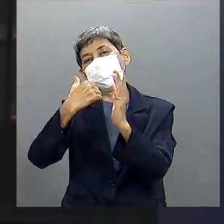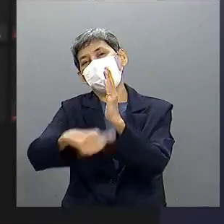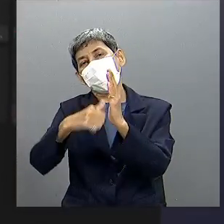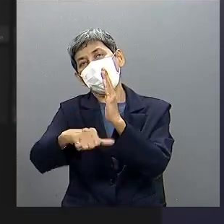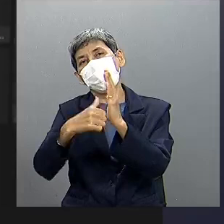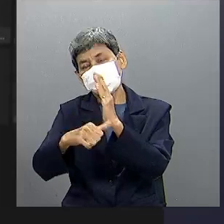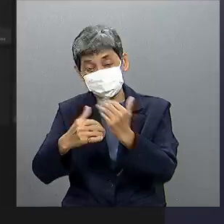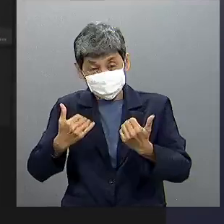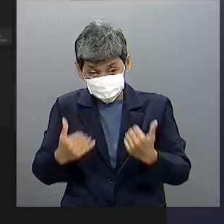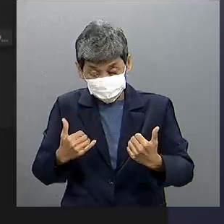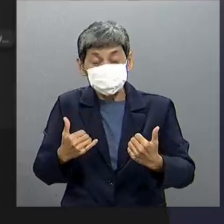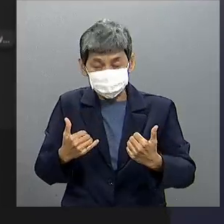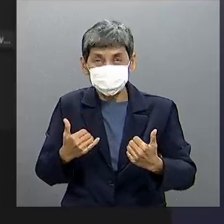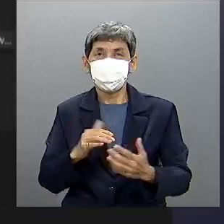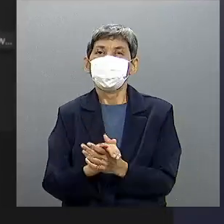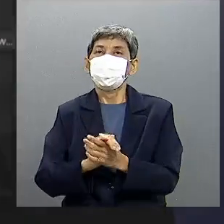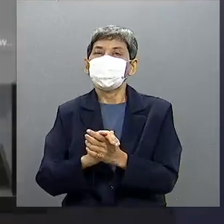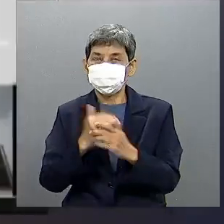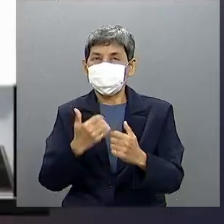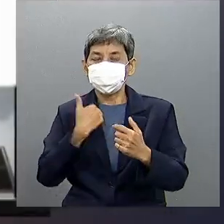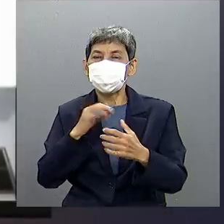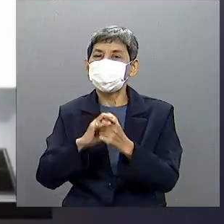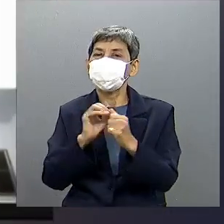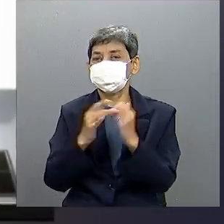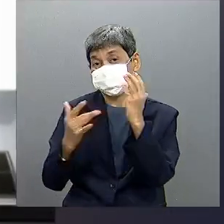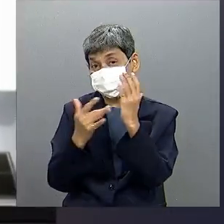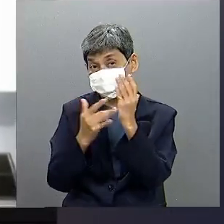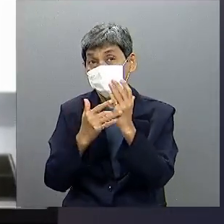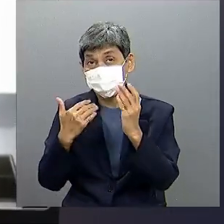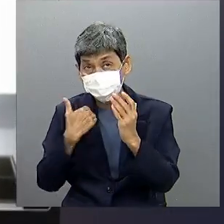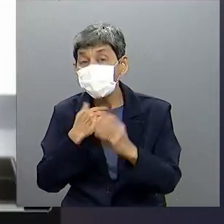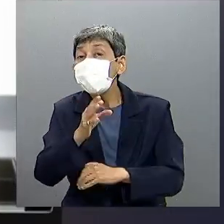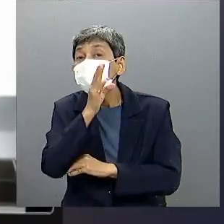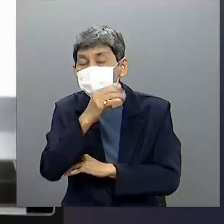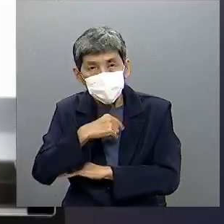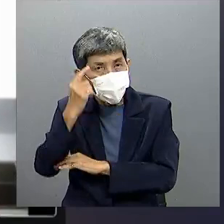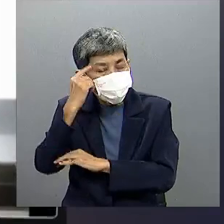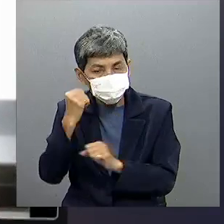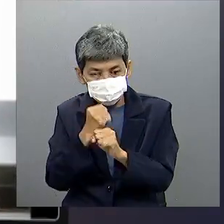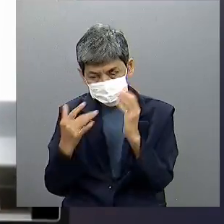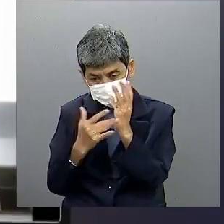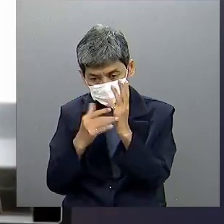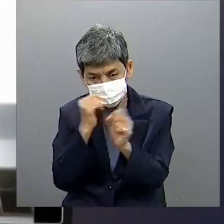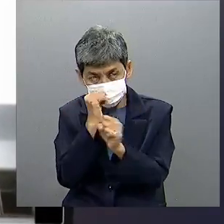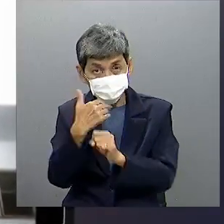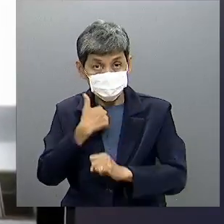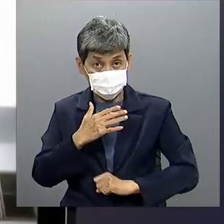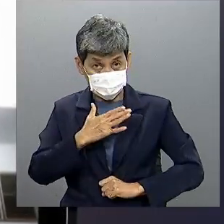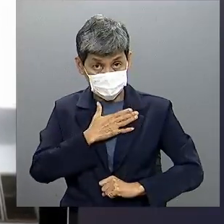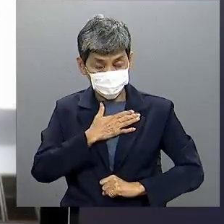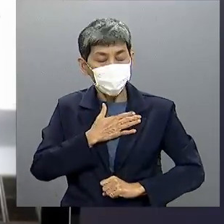ก็เป็นช่วงดิจิตอลมีเดียใช่ไหมคะถ้าเรารู้เรื่องมีเดียว่าโอเคเราสามารถใช้ช่องทาง